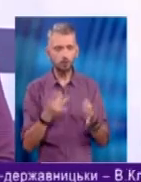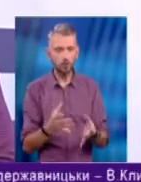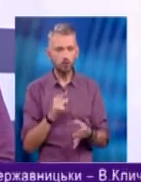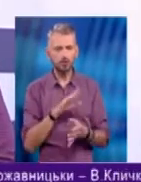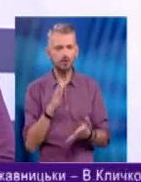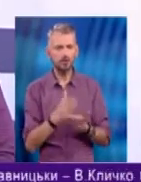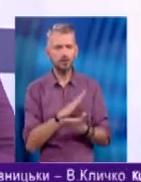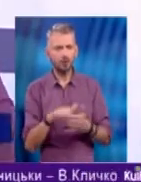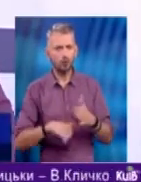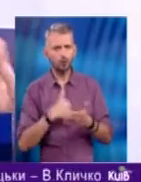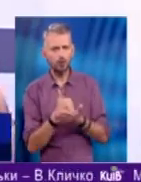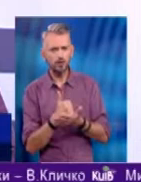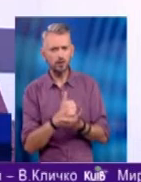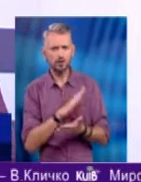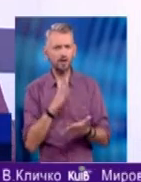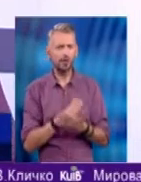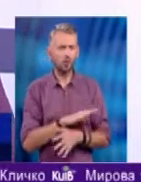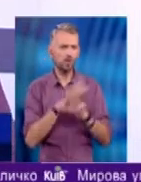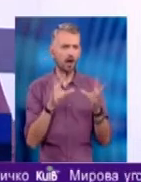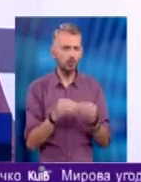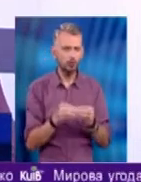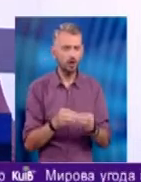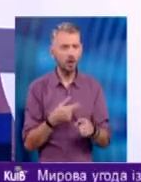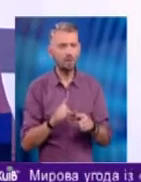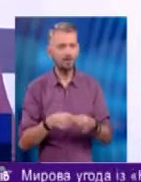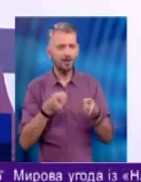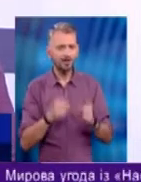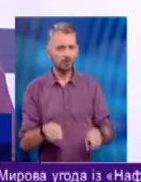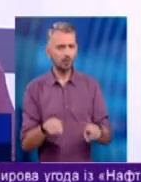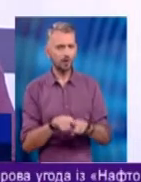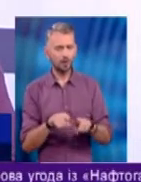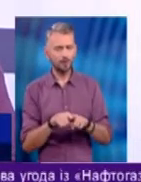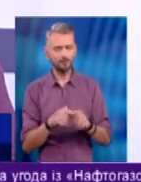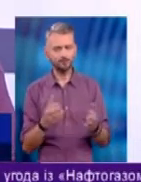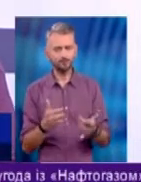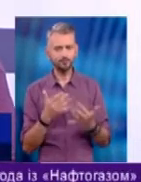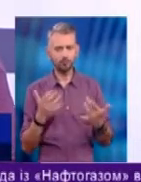не є основні, вони не є там узагальнюючі, але це дійсно така, знаєте,